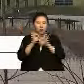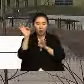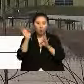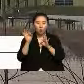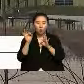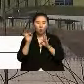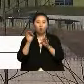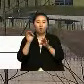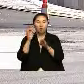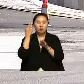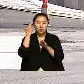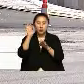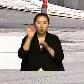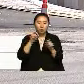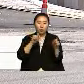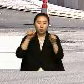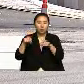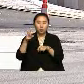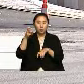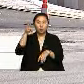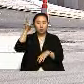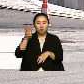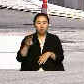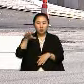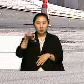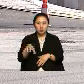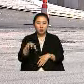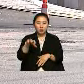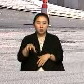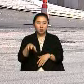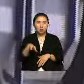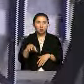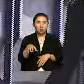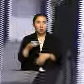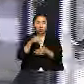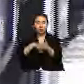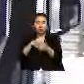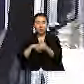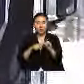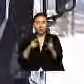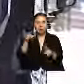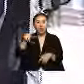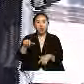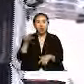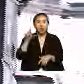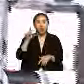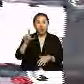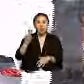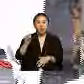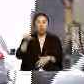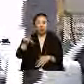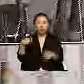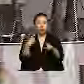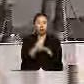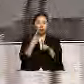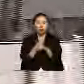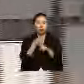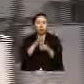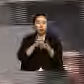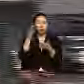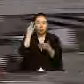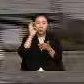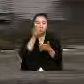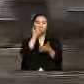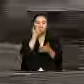이유로 사용 승인을 보류한 포천시. 포천시는 석탄이 아닌 LNG로 사용 연료를 변경해야